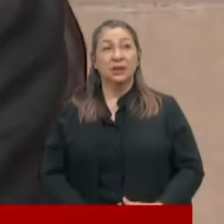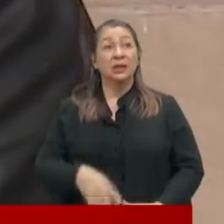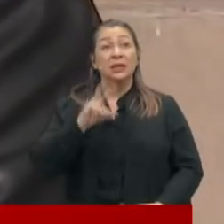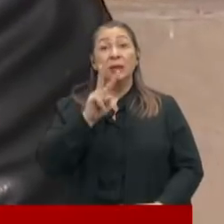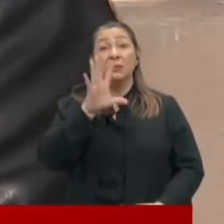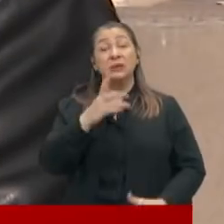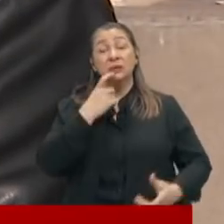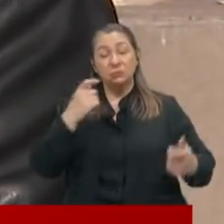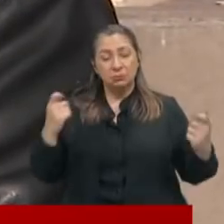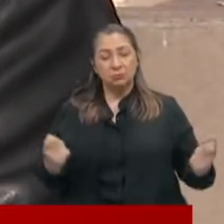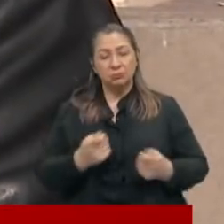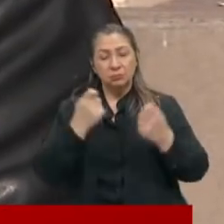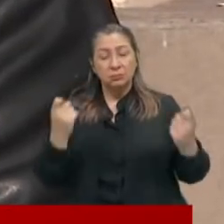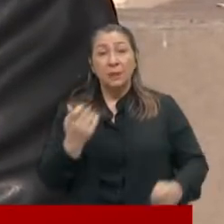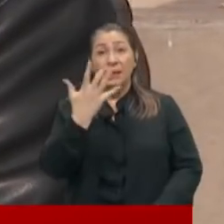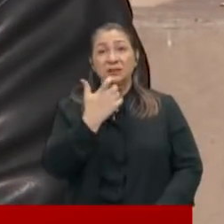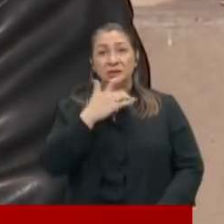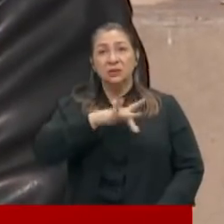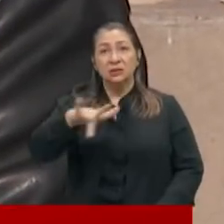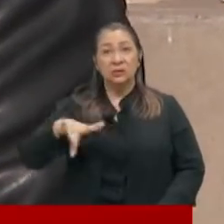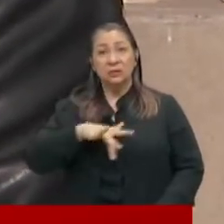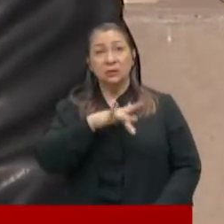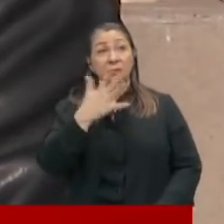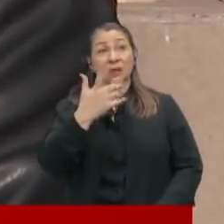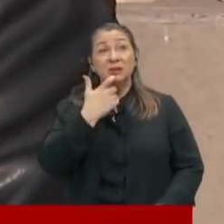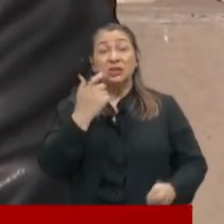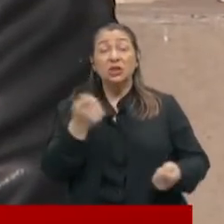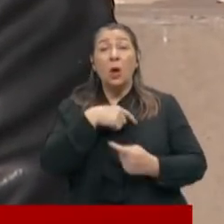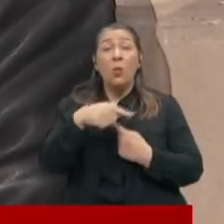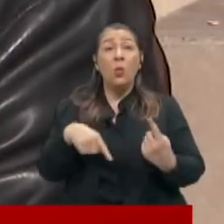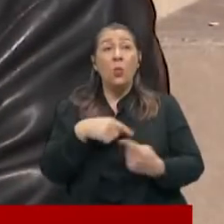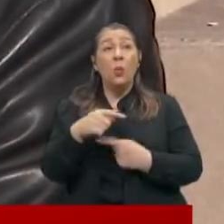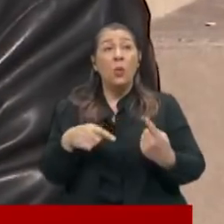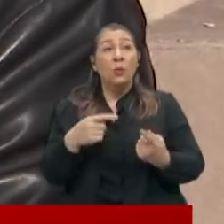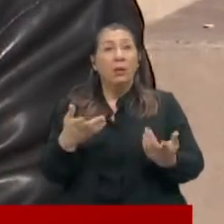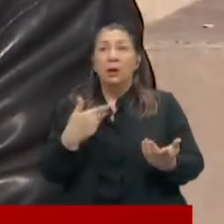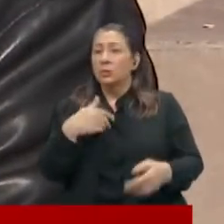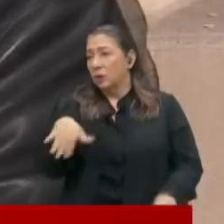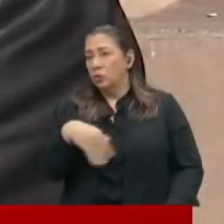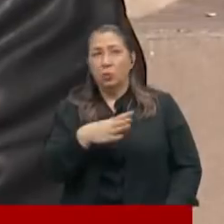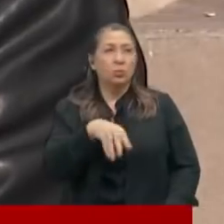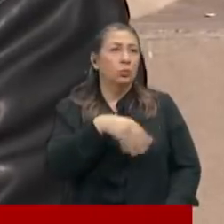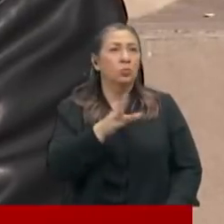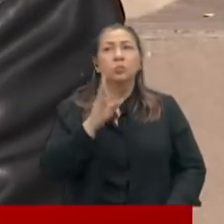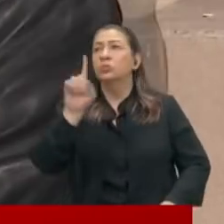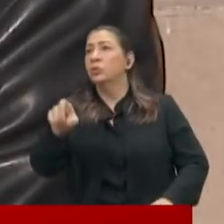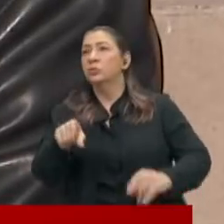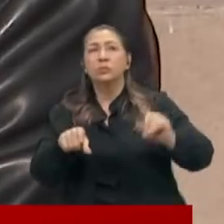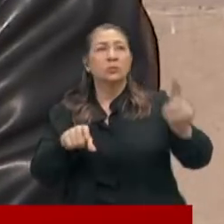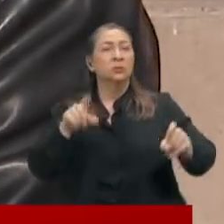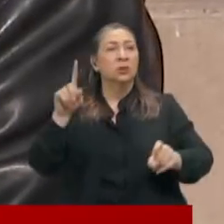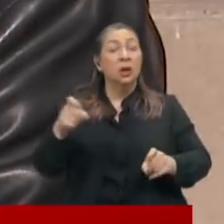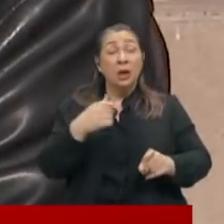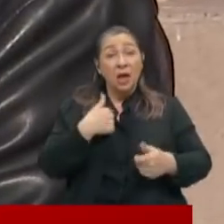25 yıl çalıştım. 5 yıldır da işsizim. 5 yıldır iş arıyorsun. 5 yıldır iş arıyorum. Ha, geziyorum buralarda. Sağa sola soruşturuyorum. Hanım,